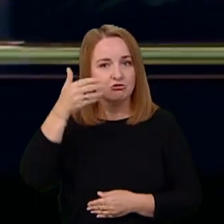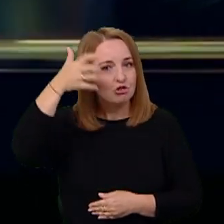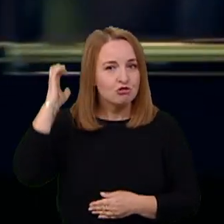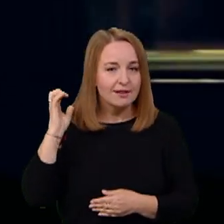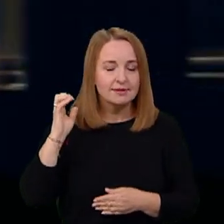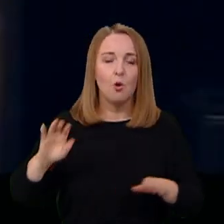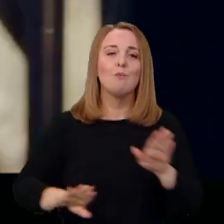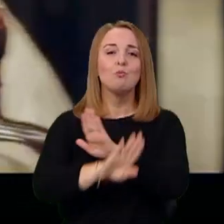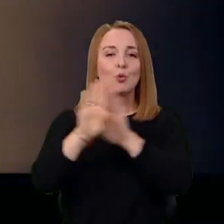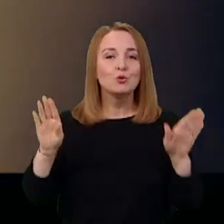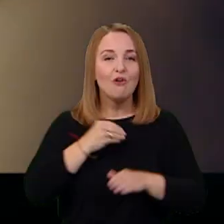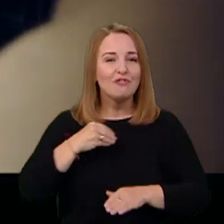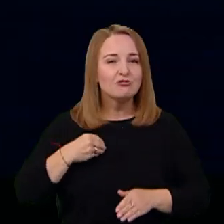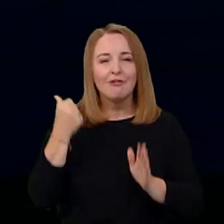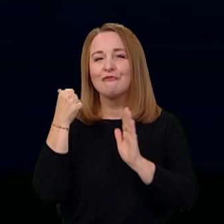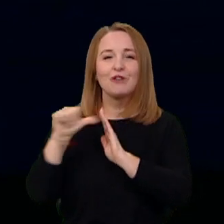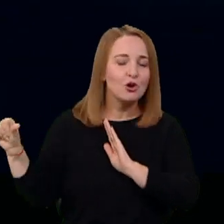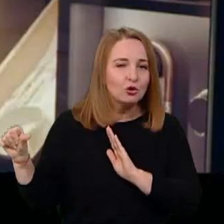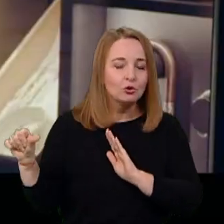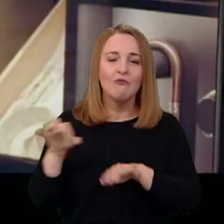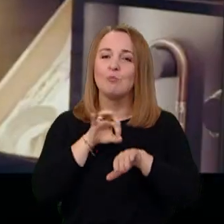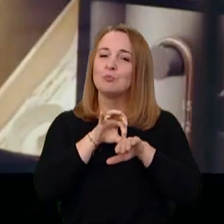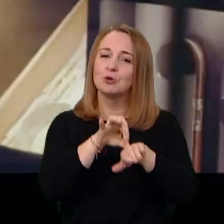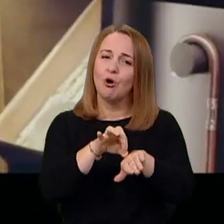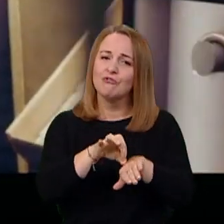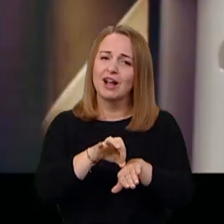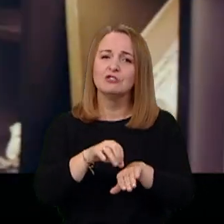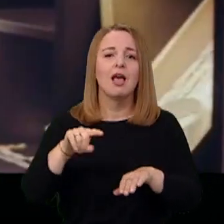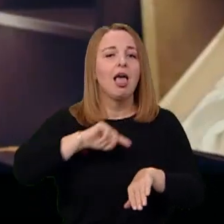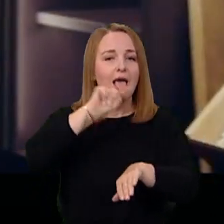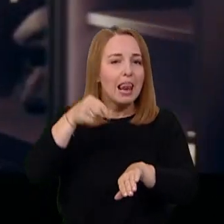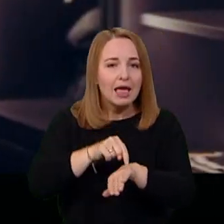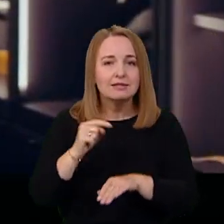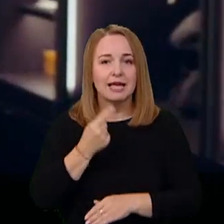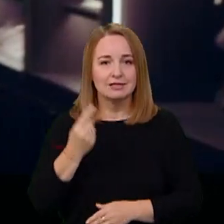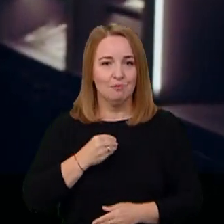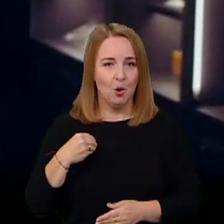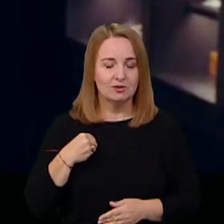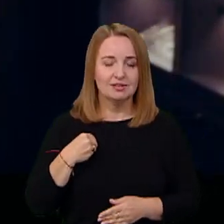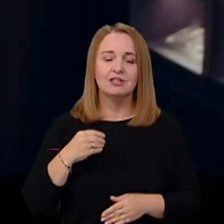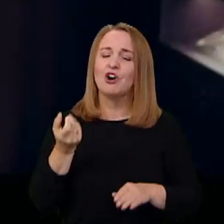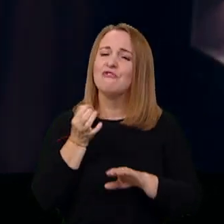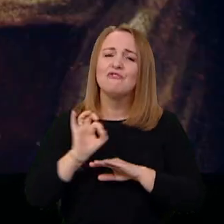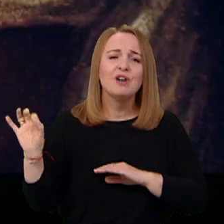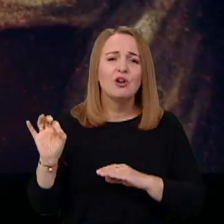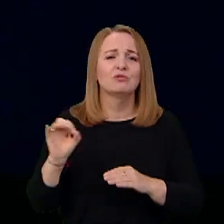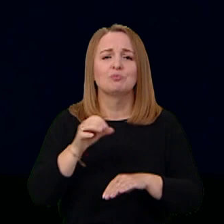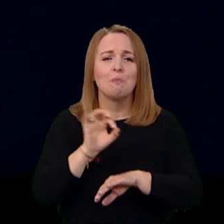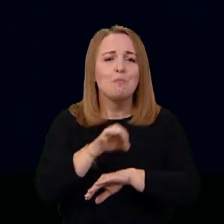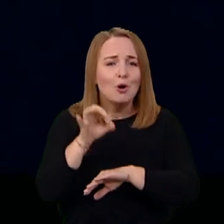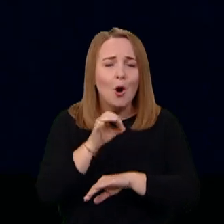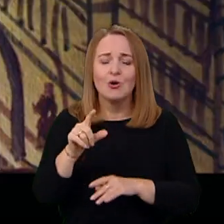jest jedynym polskim muzeum, które prowadzi tak nietypowe lekcje. Projekt doceniamy za niecodzienne podejście do nauki języka